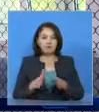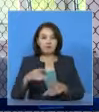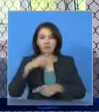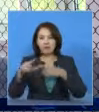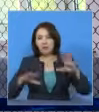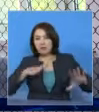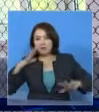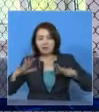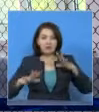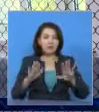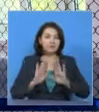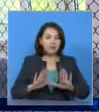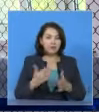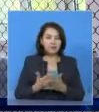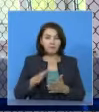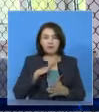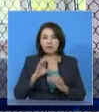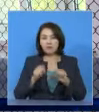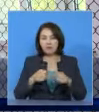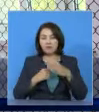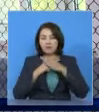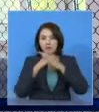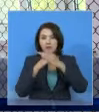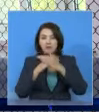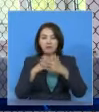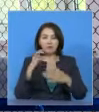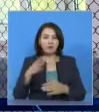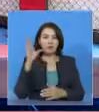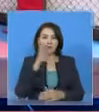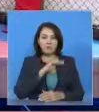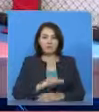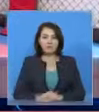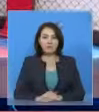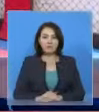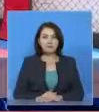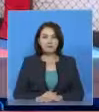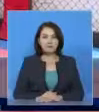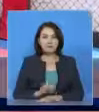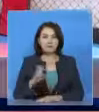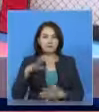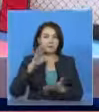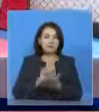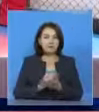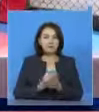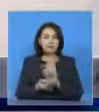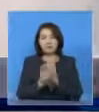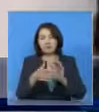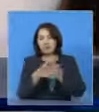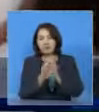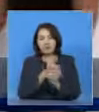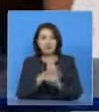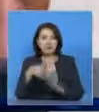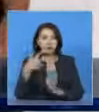упорных тренировок. Только таким способом можно добиться прогресса и успеха. Жанибек занимается смешанными боевыми искусствами